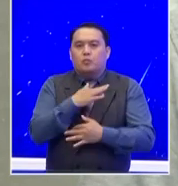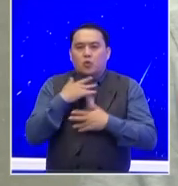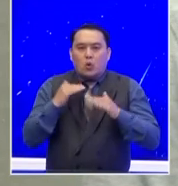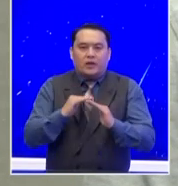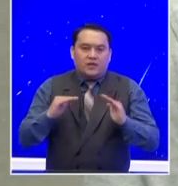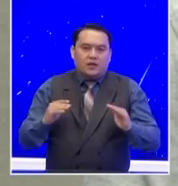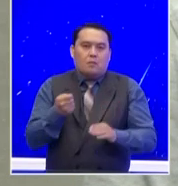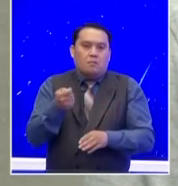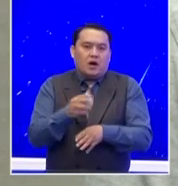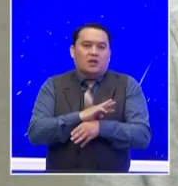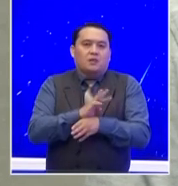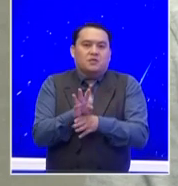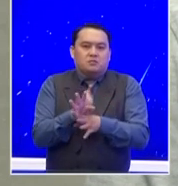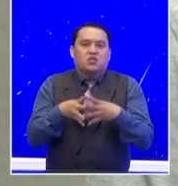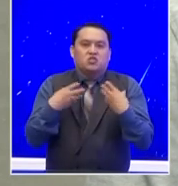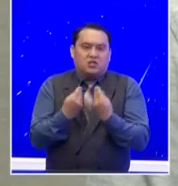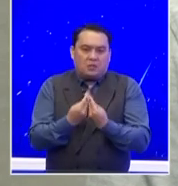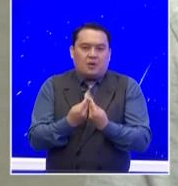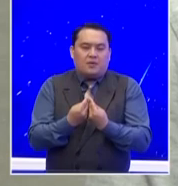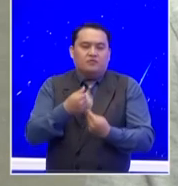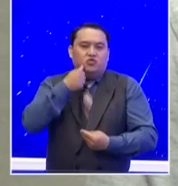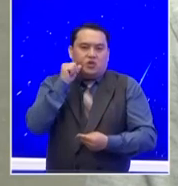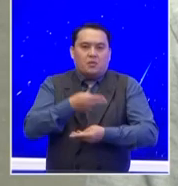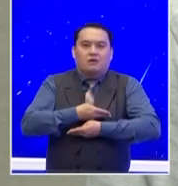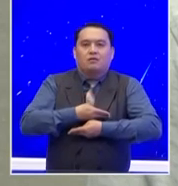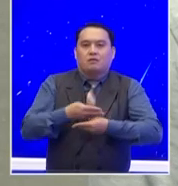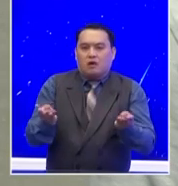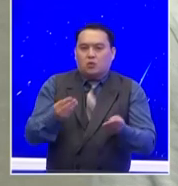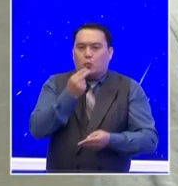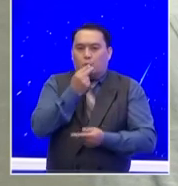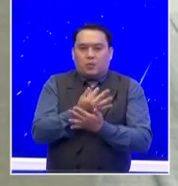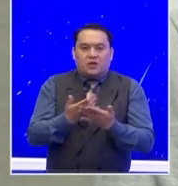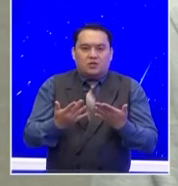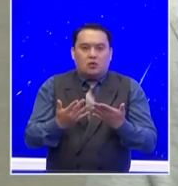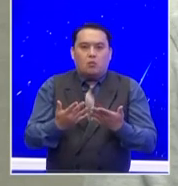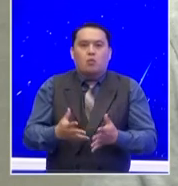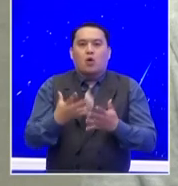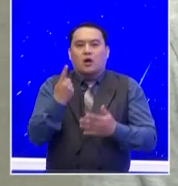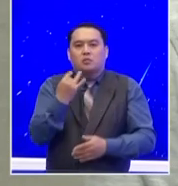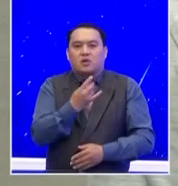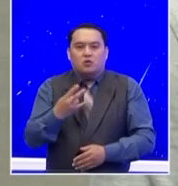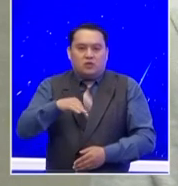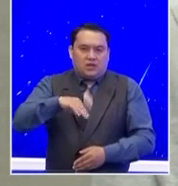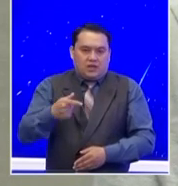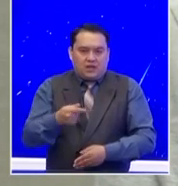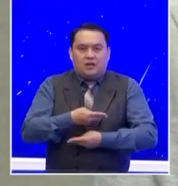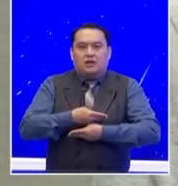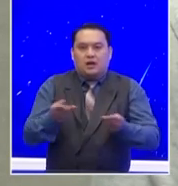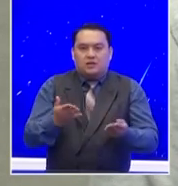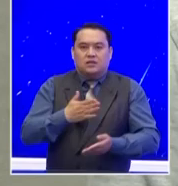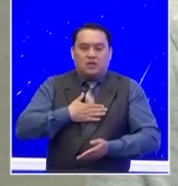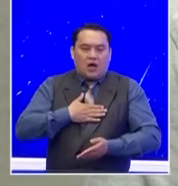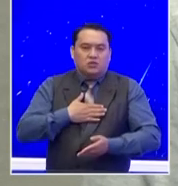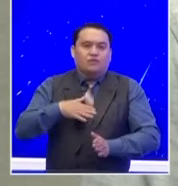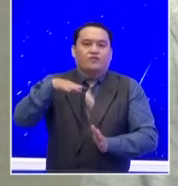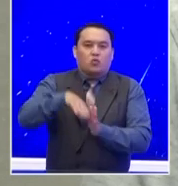многодетным, малоимущим семьям. Вчера мы раздали продуктов питания на сумму более 1 миллиона тенге. Ну, это наш